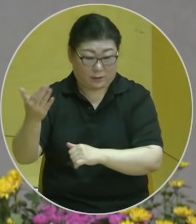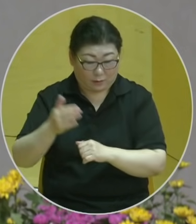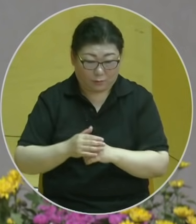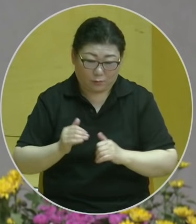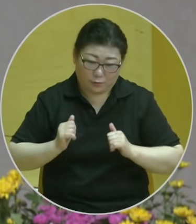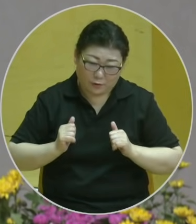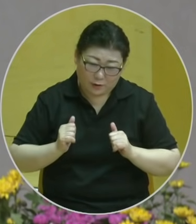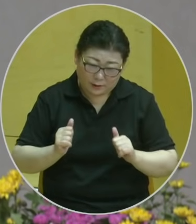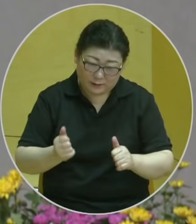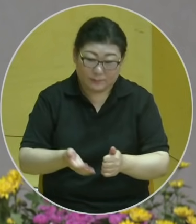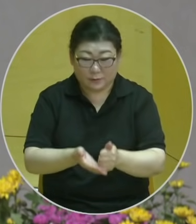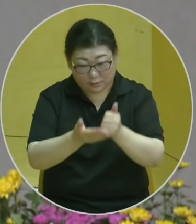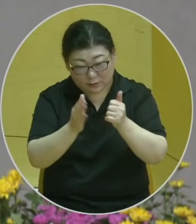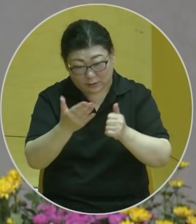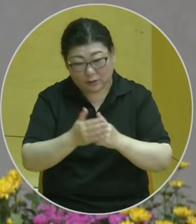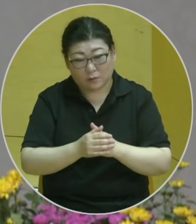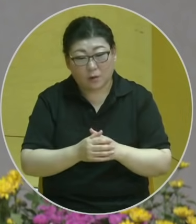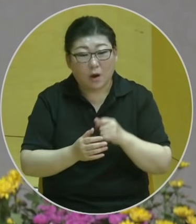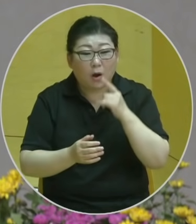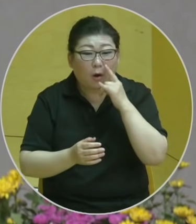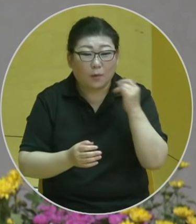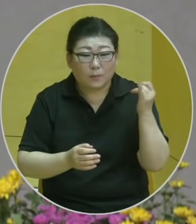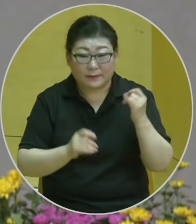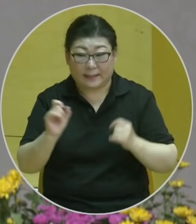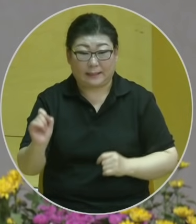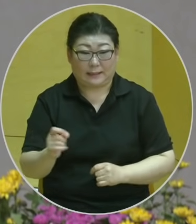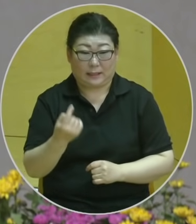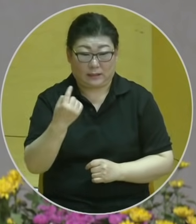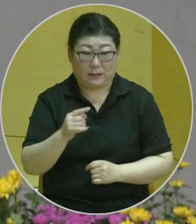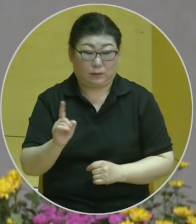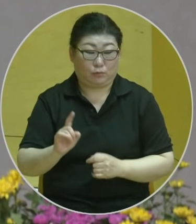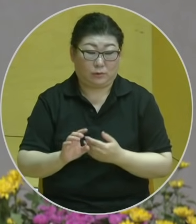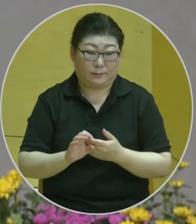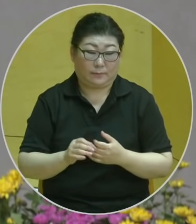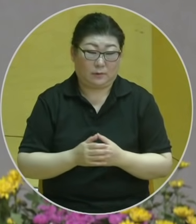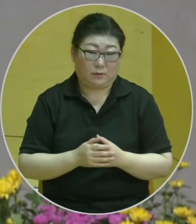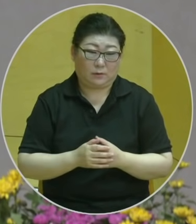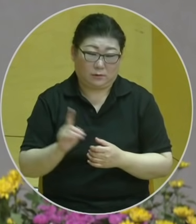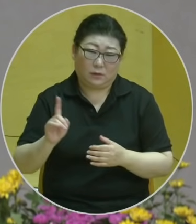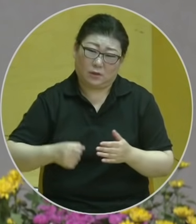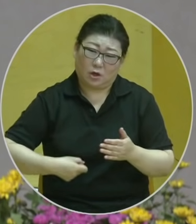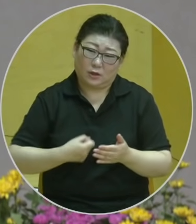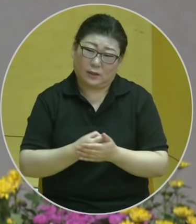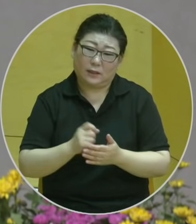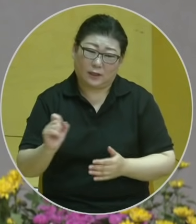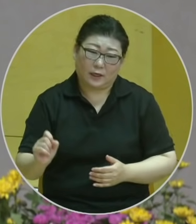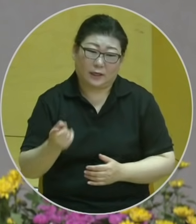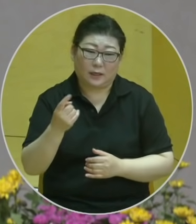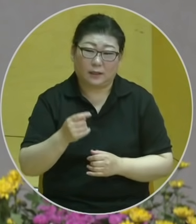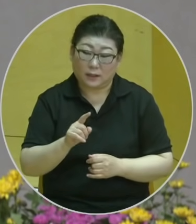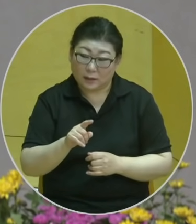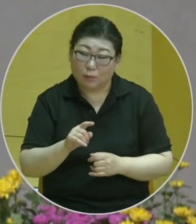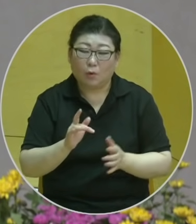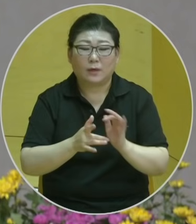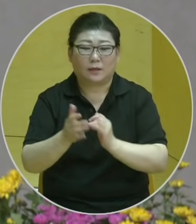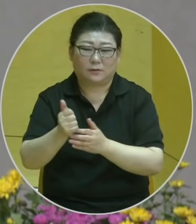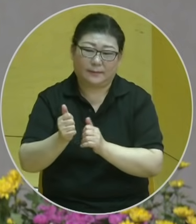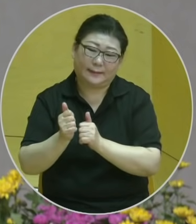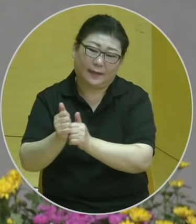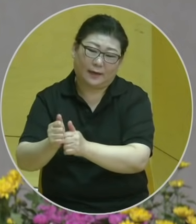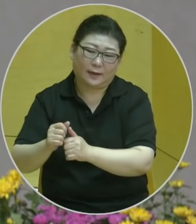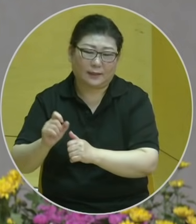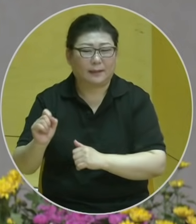되었고, 어머니는 거기에서 어떤 계기가 된 것 같아요. 어떤 결단의 계기, 예수님을 따라가겠다는 그 결단의 계기가